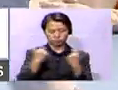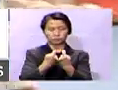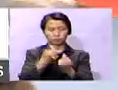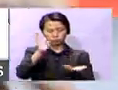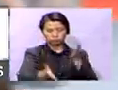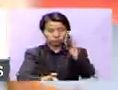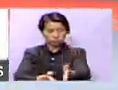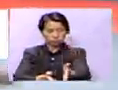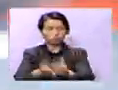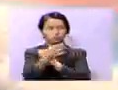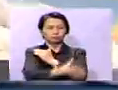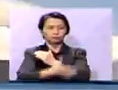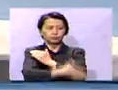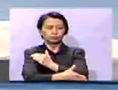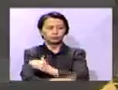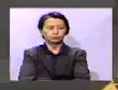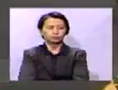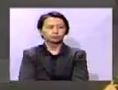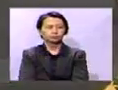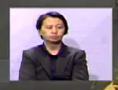karate negara.